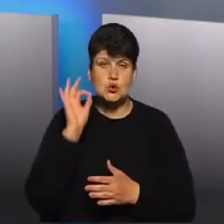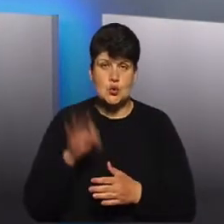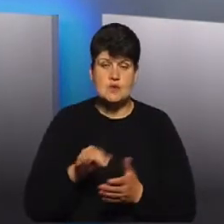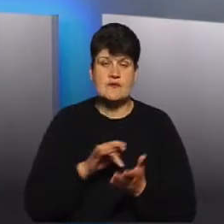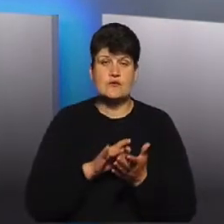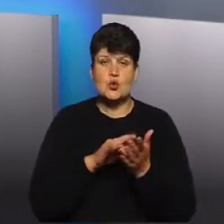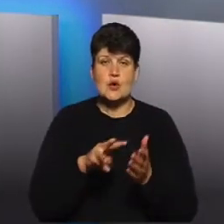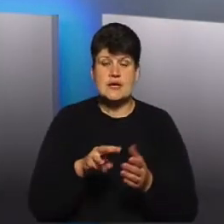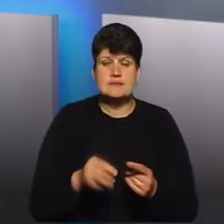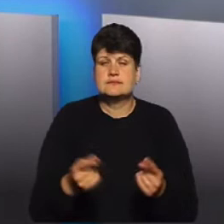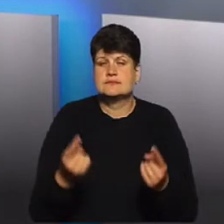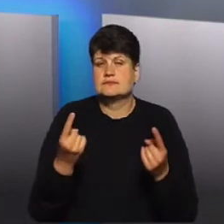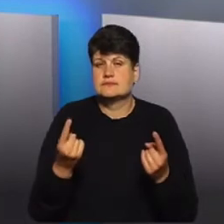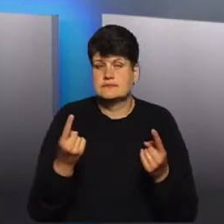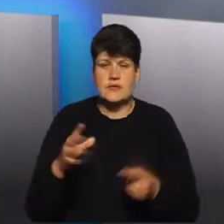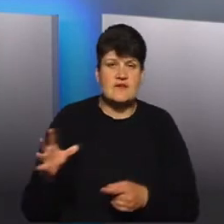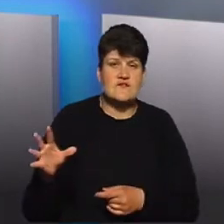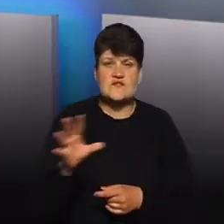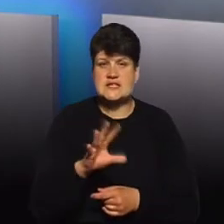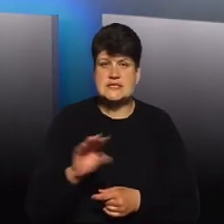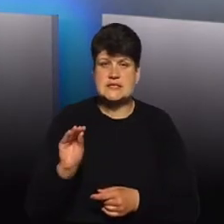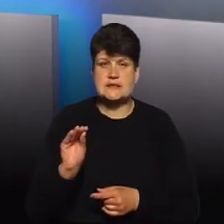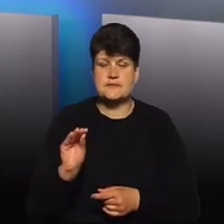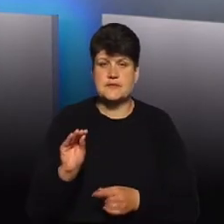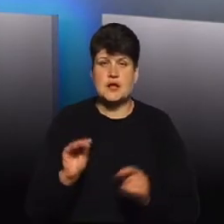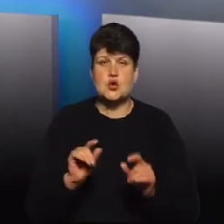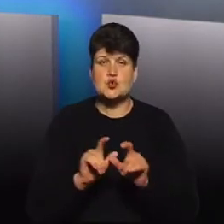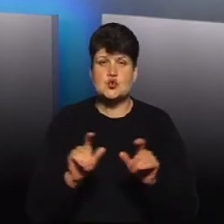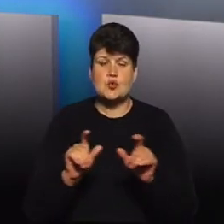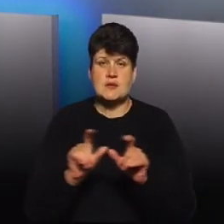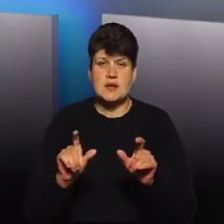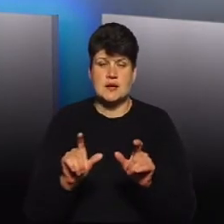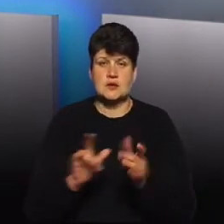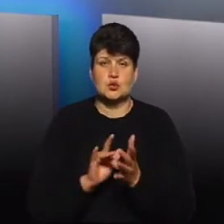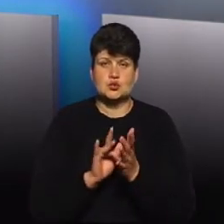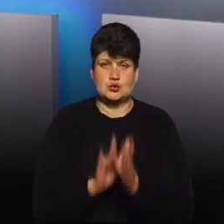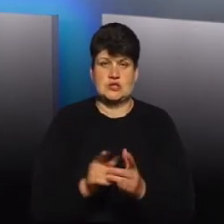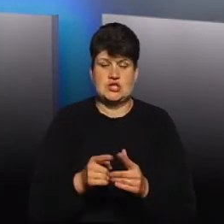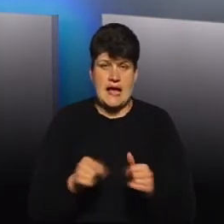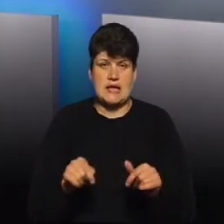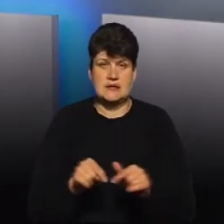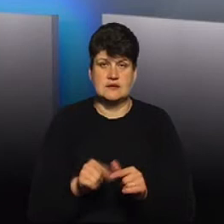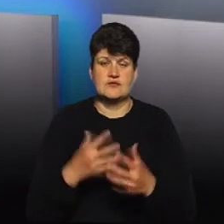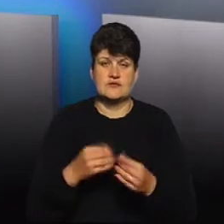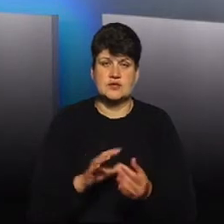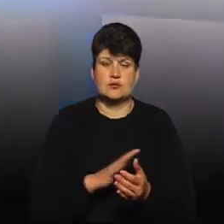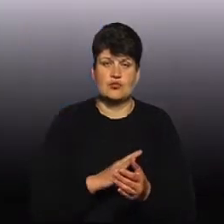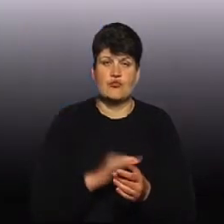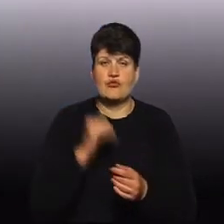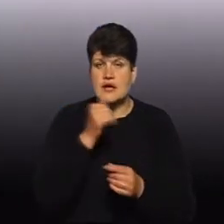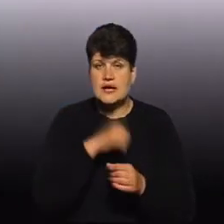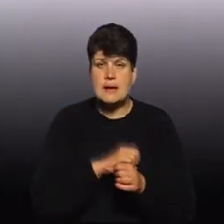неоцінений, тому що всі суб'єкти туристичної галузі пережили рік пандемії і виробилися